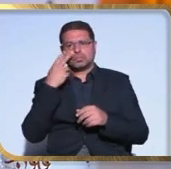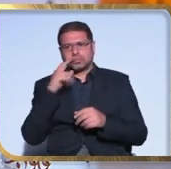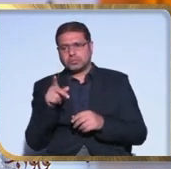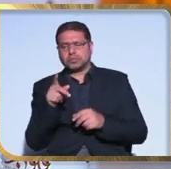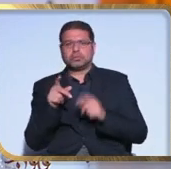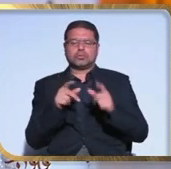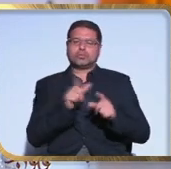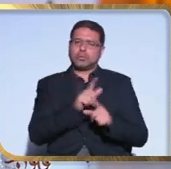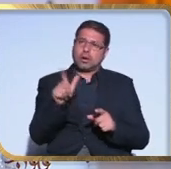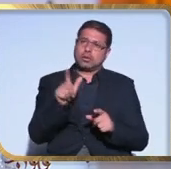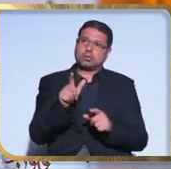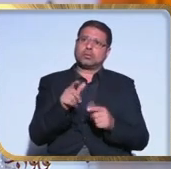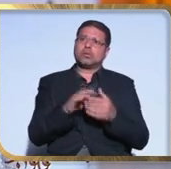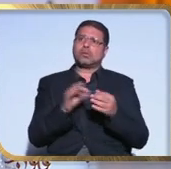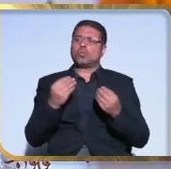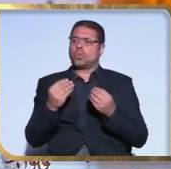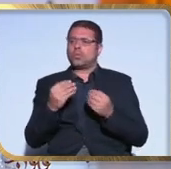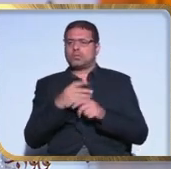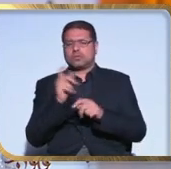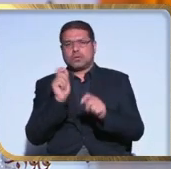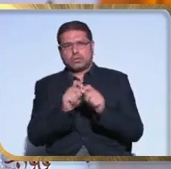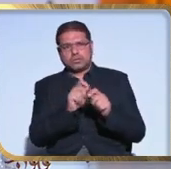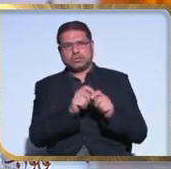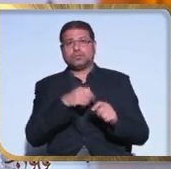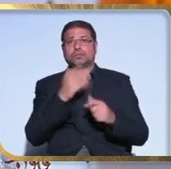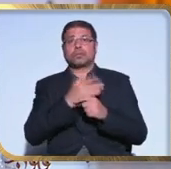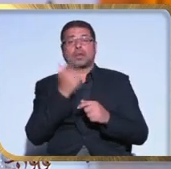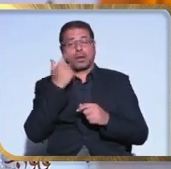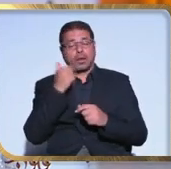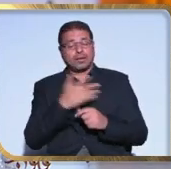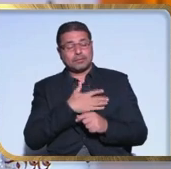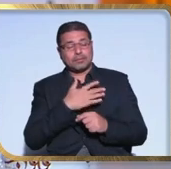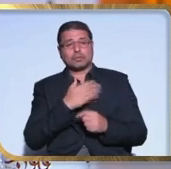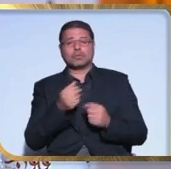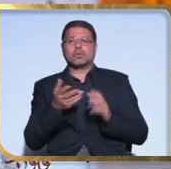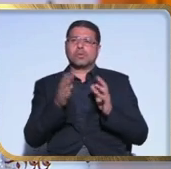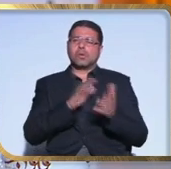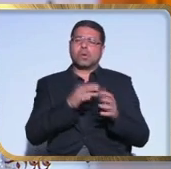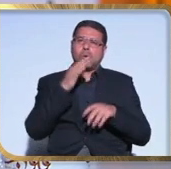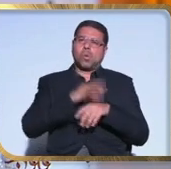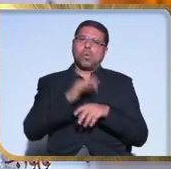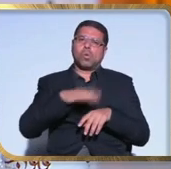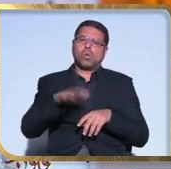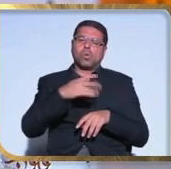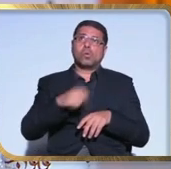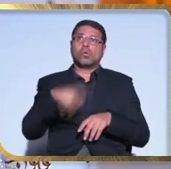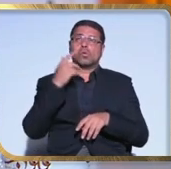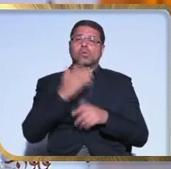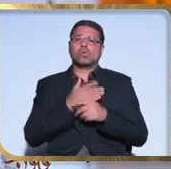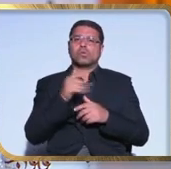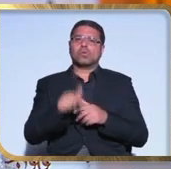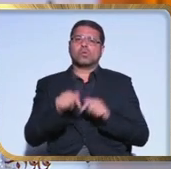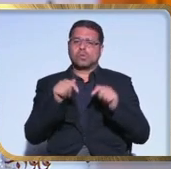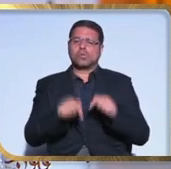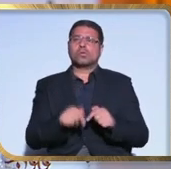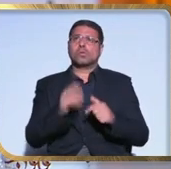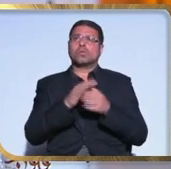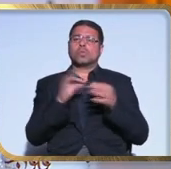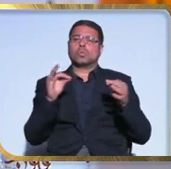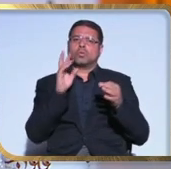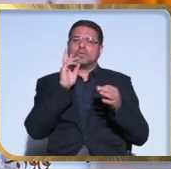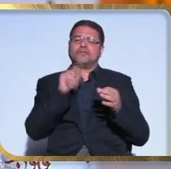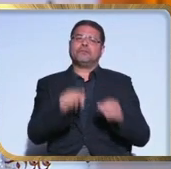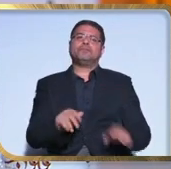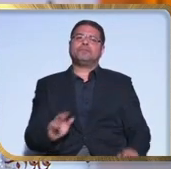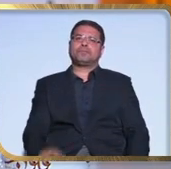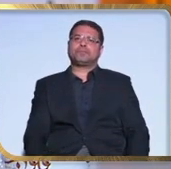هذا صواب وشويه انصح وشويه اضحك وشويه كل انسان على قدره وفي المكان وفي الوضع اللي هو